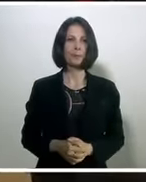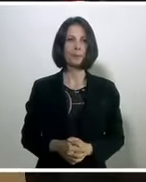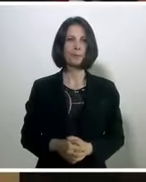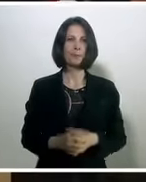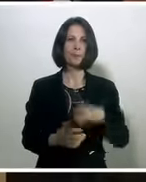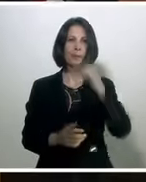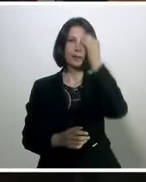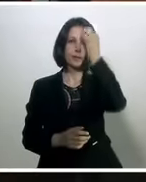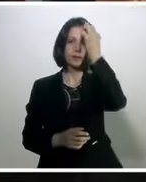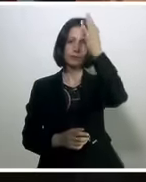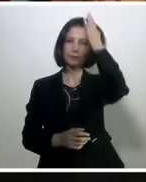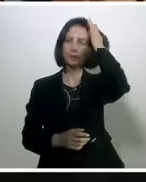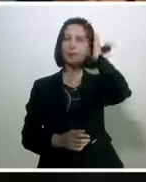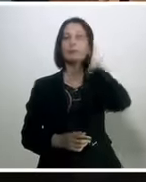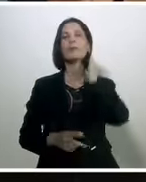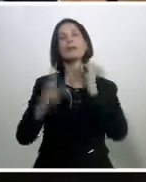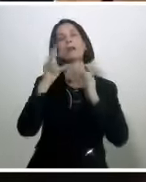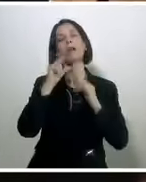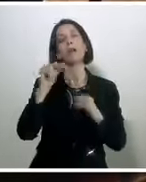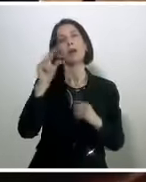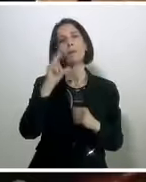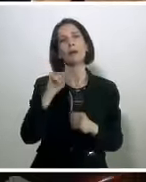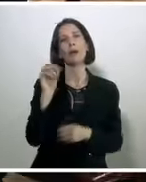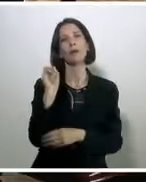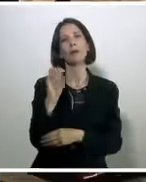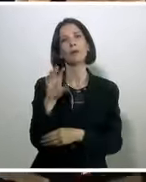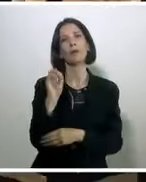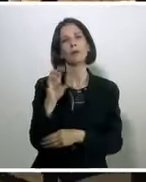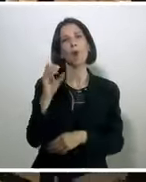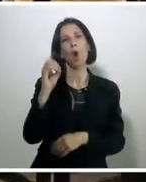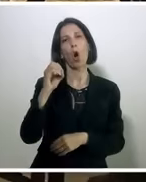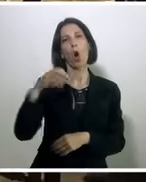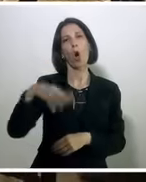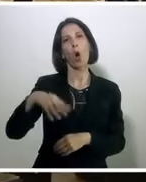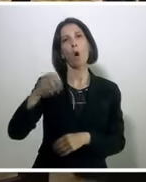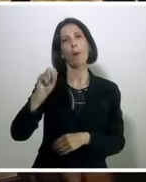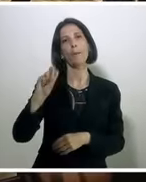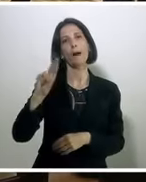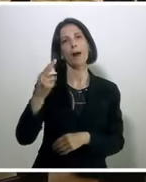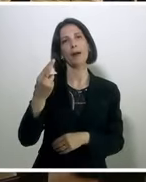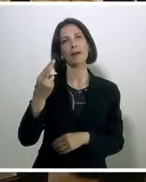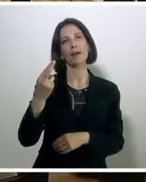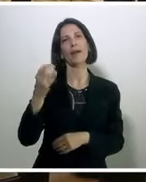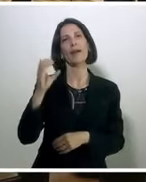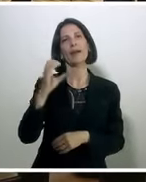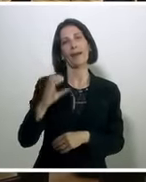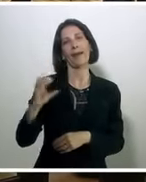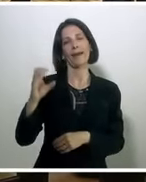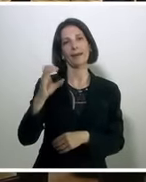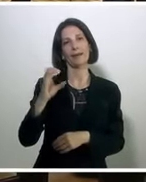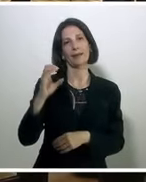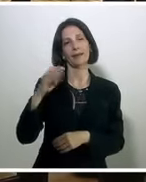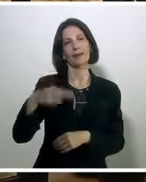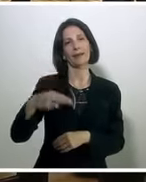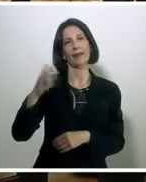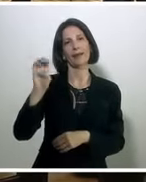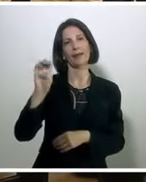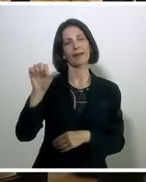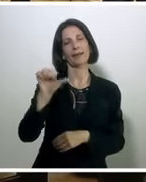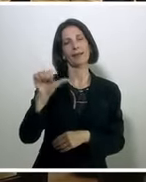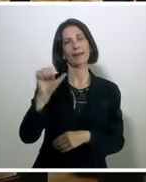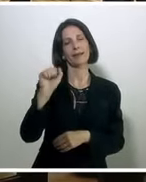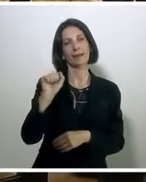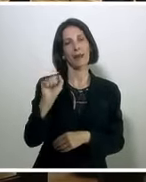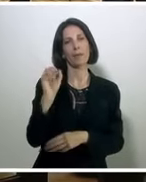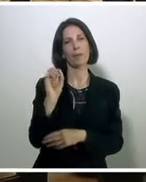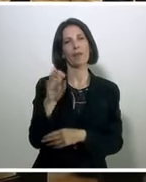Grazie prende la parola il professor Omar Chessa professore ordinario di Diritto Costituzionale dell'Università